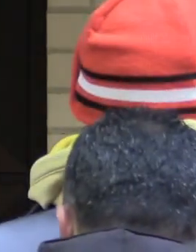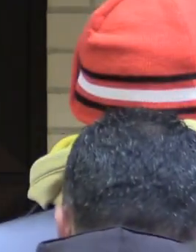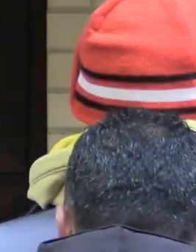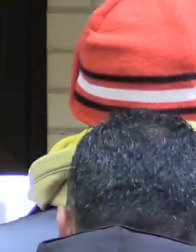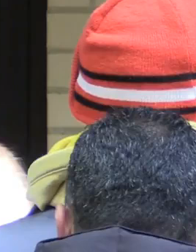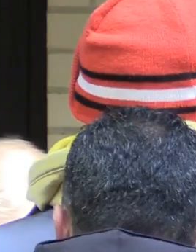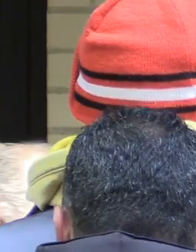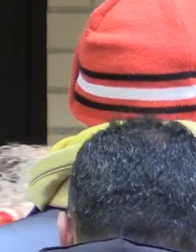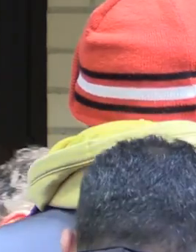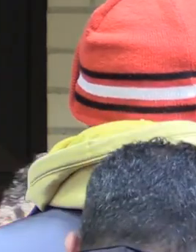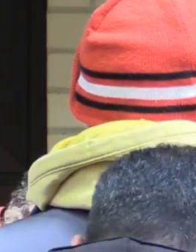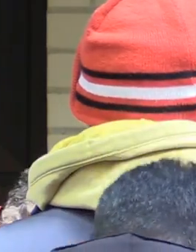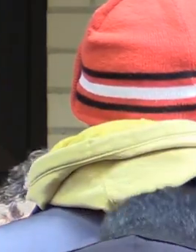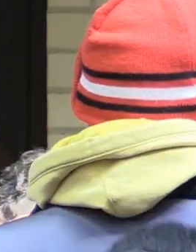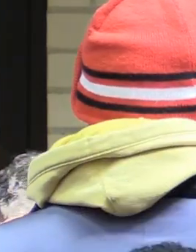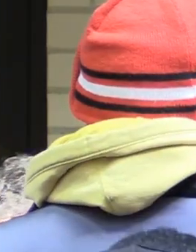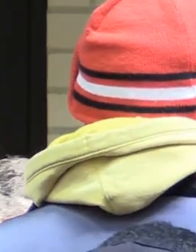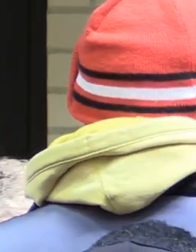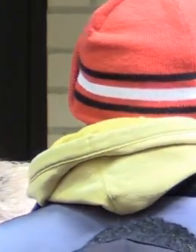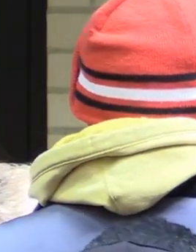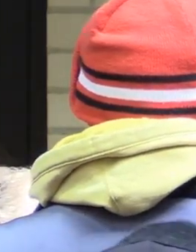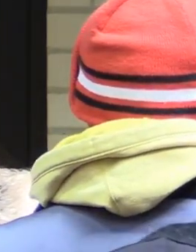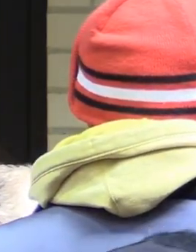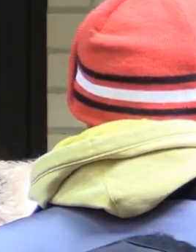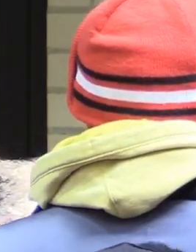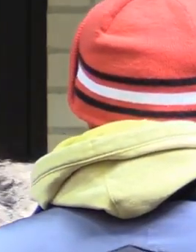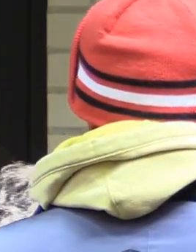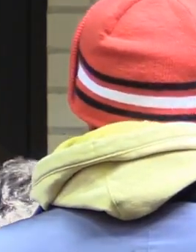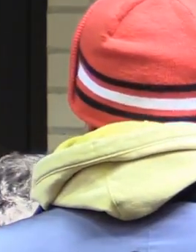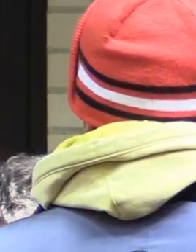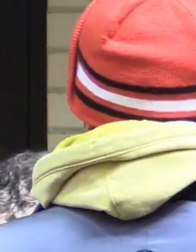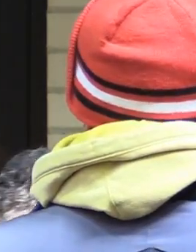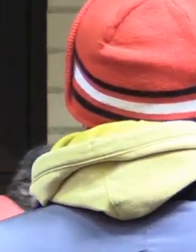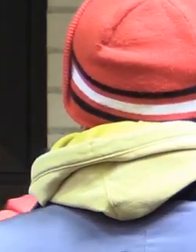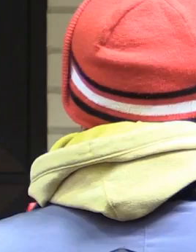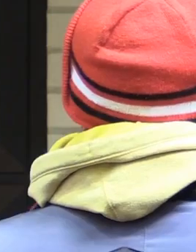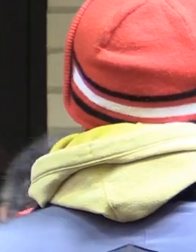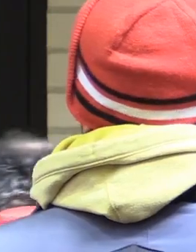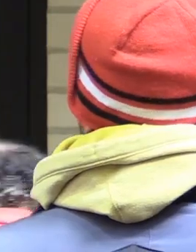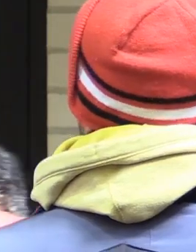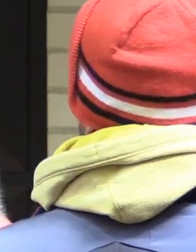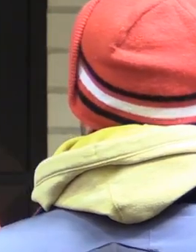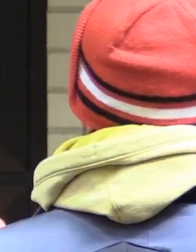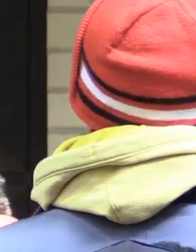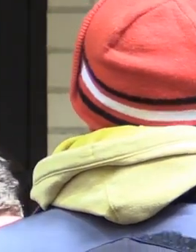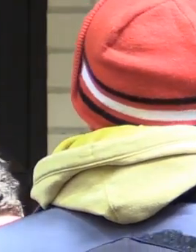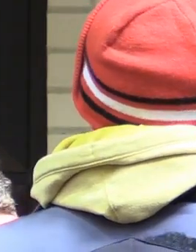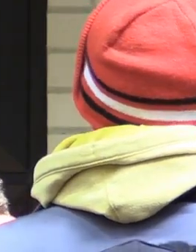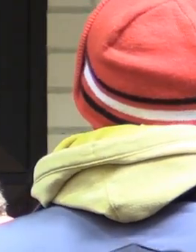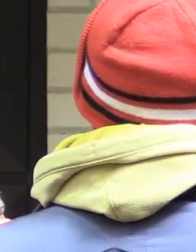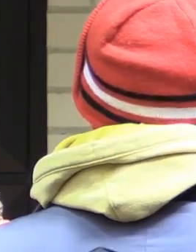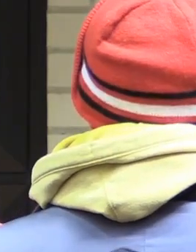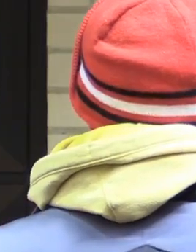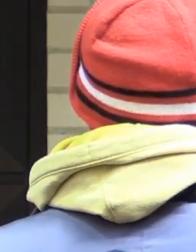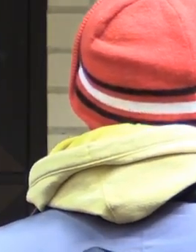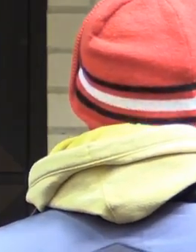الصلاة. الله أكبر الله أكبر، لا إله إلا